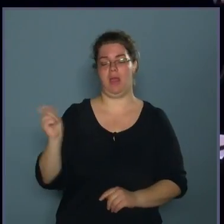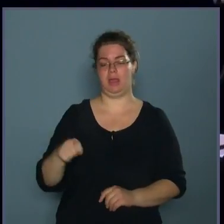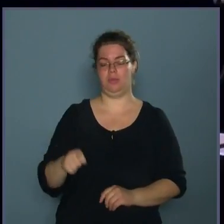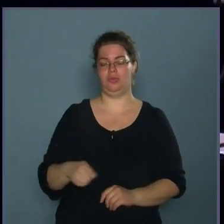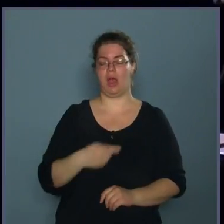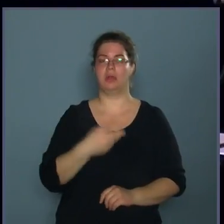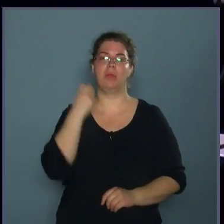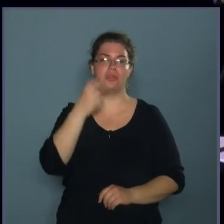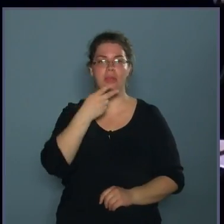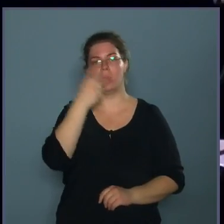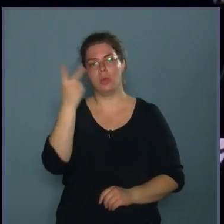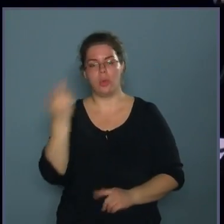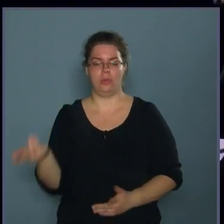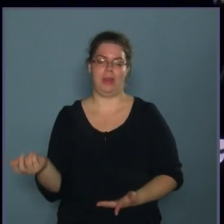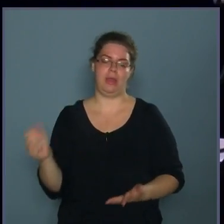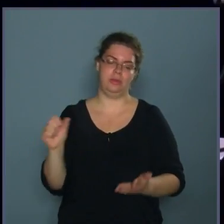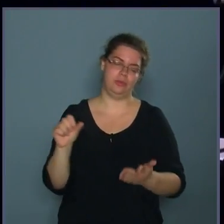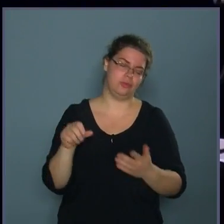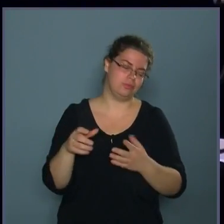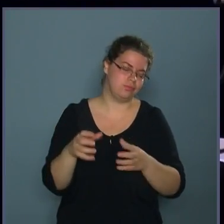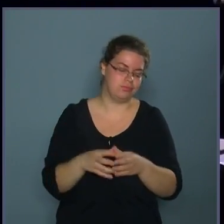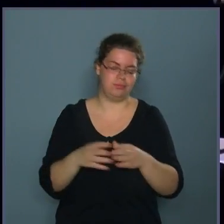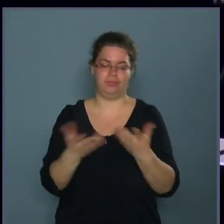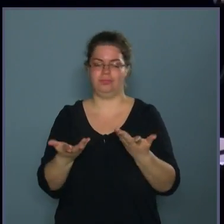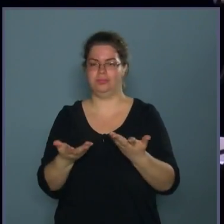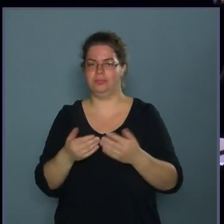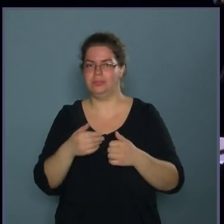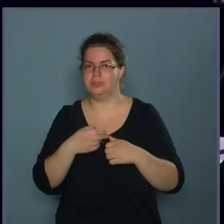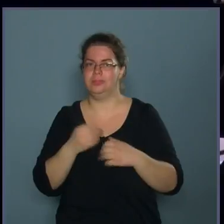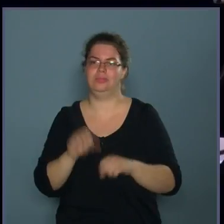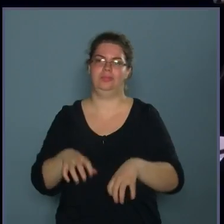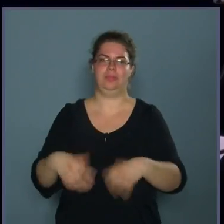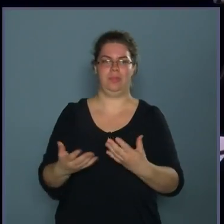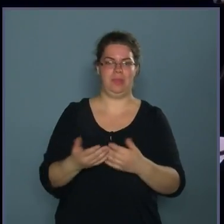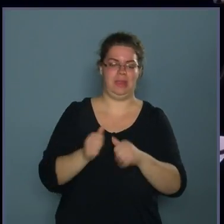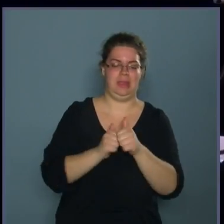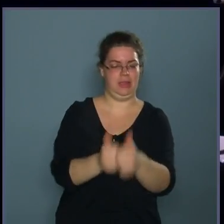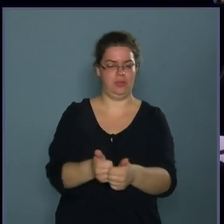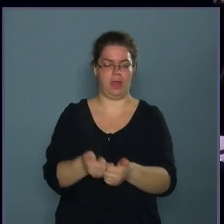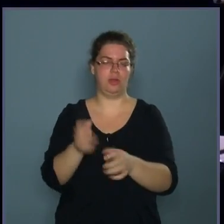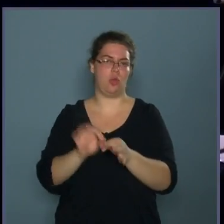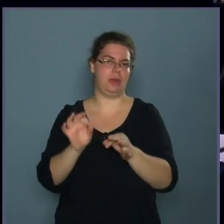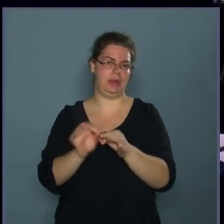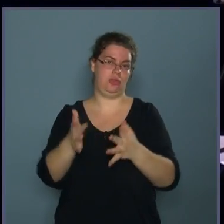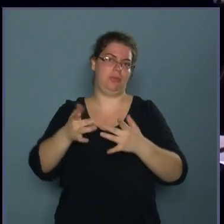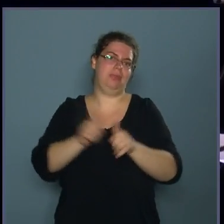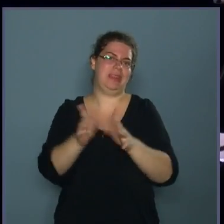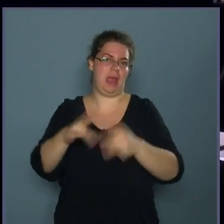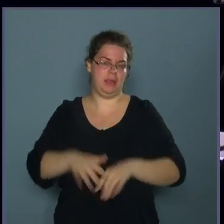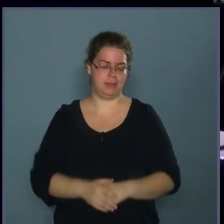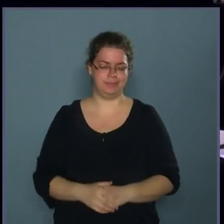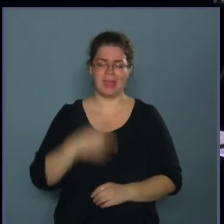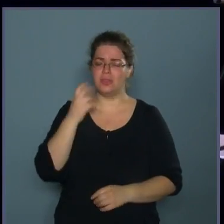közösségét, kulturális cselekvéseit és kíséri történéseit helyszínként. A